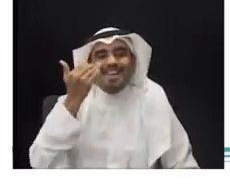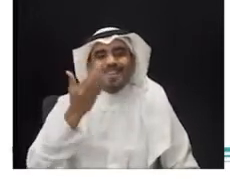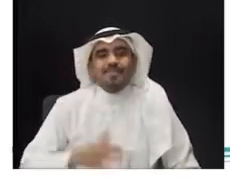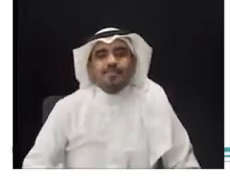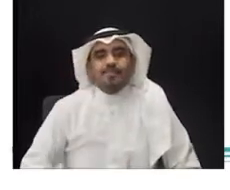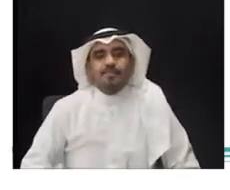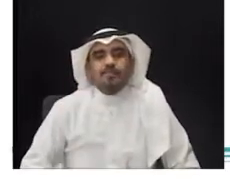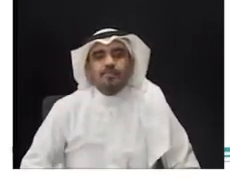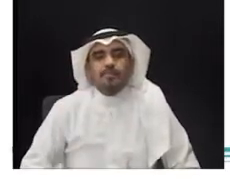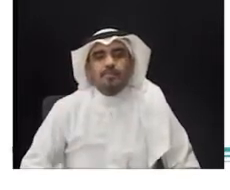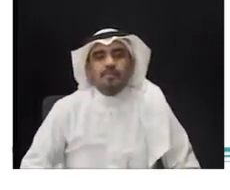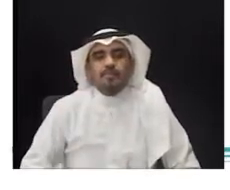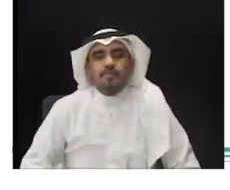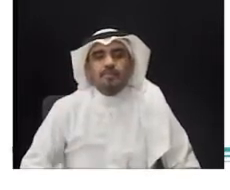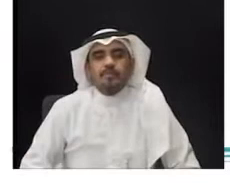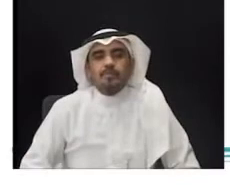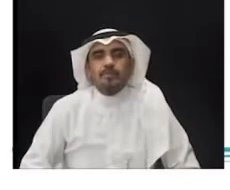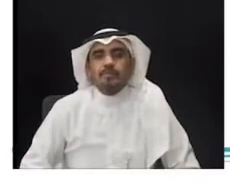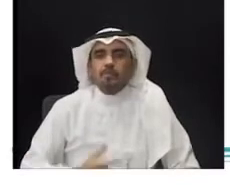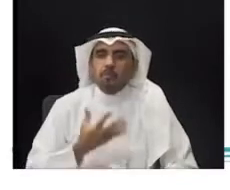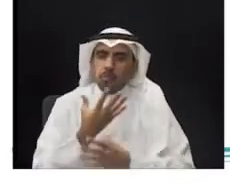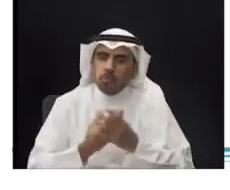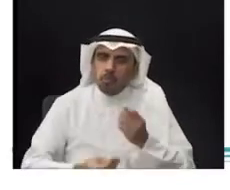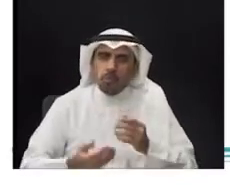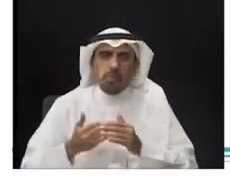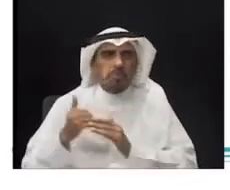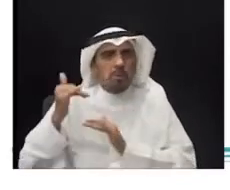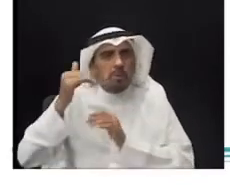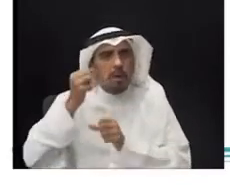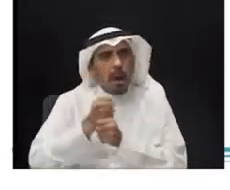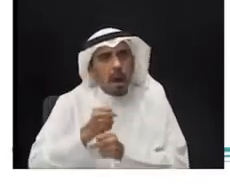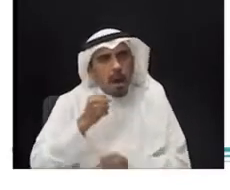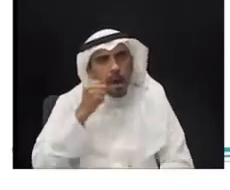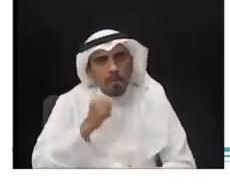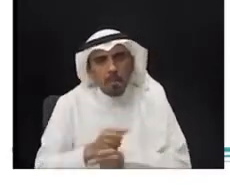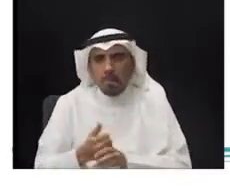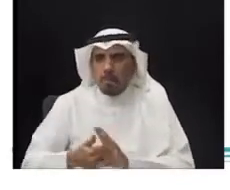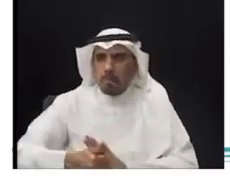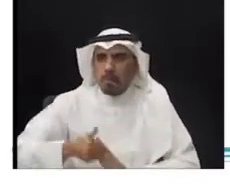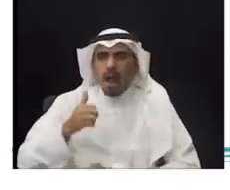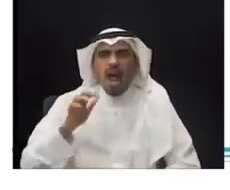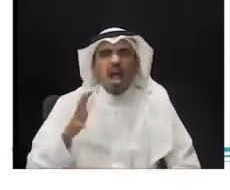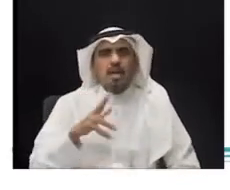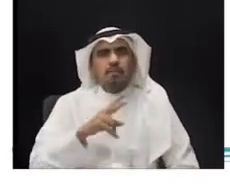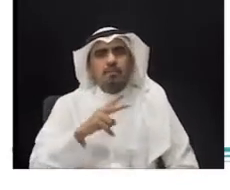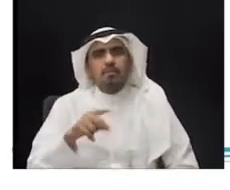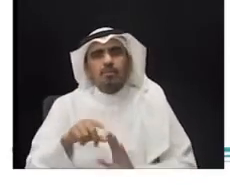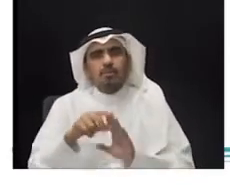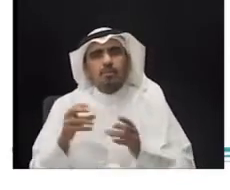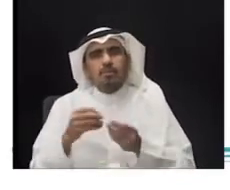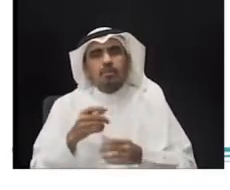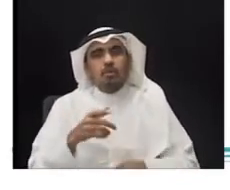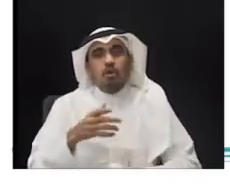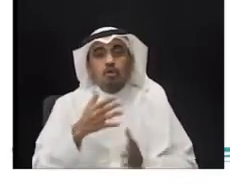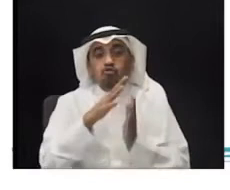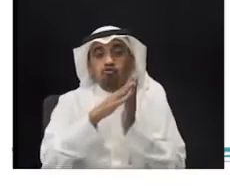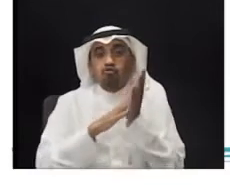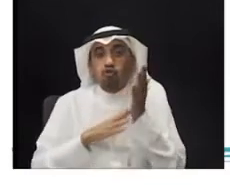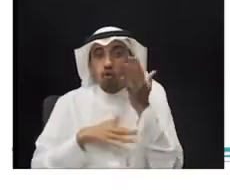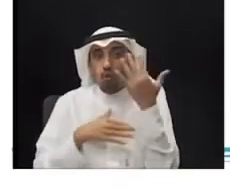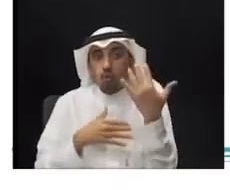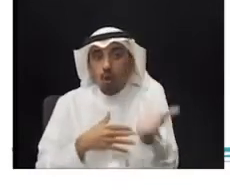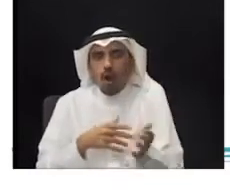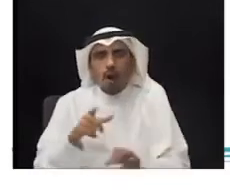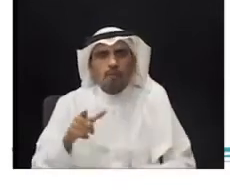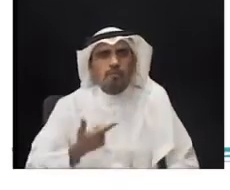تهنئة. فمثلا قدوم مولود أو ترقية أو نجاح أو غيرها من المواضيع.